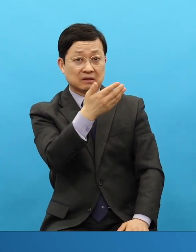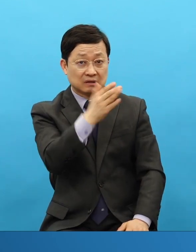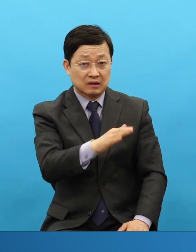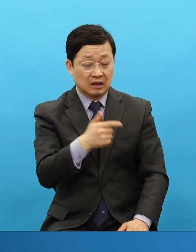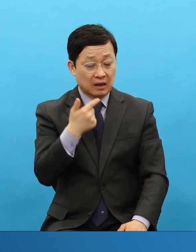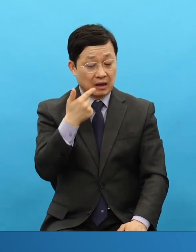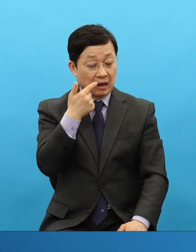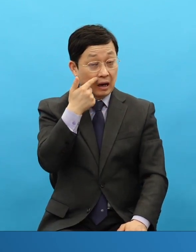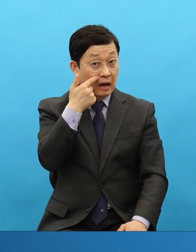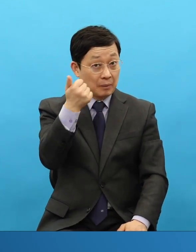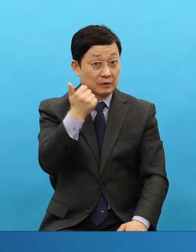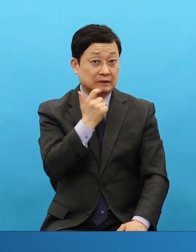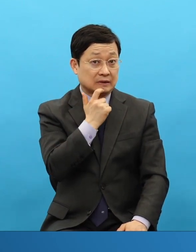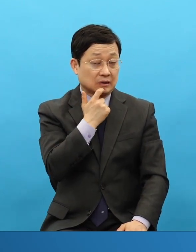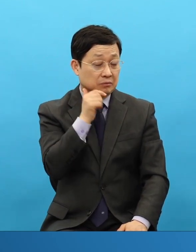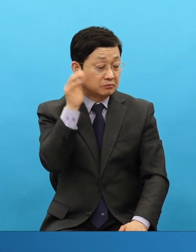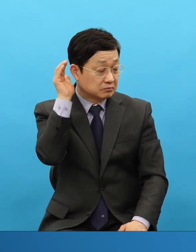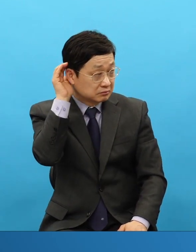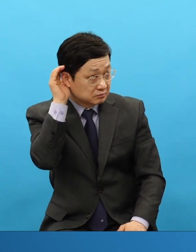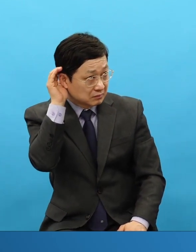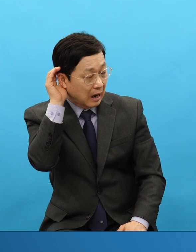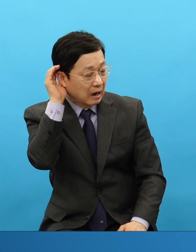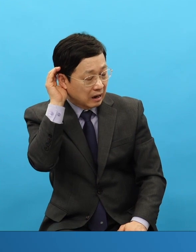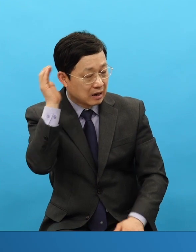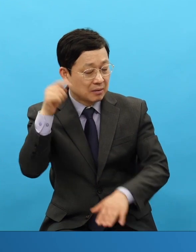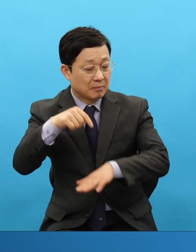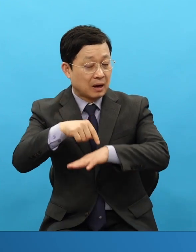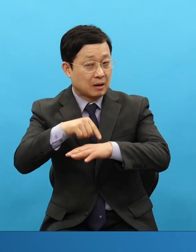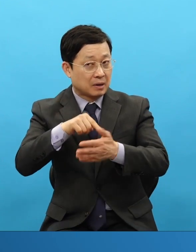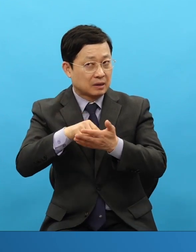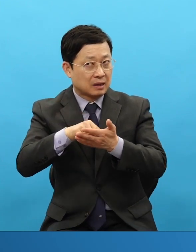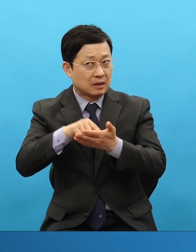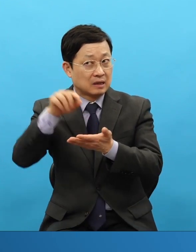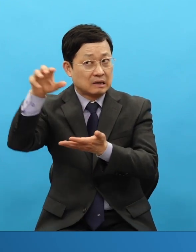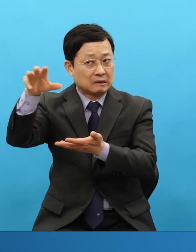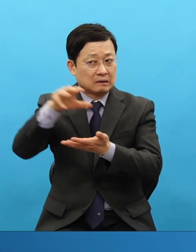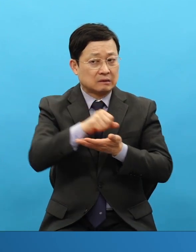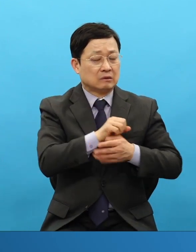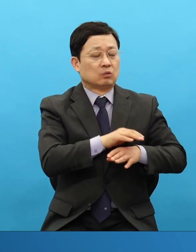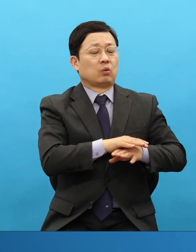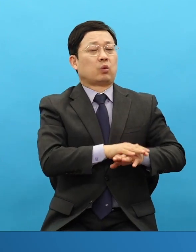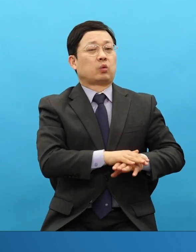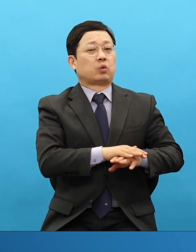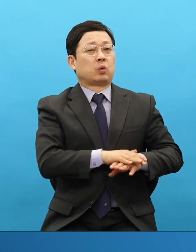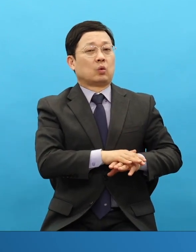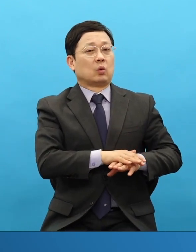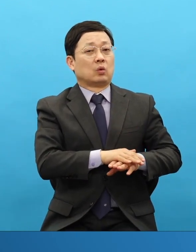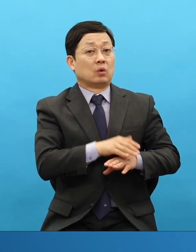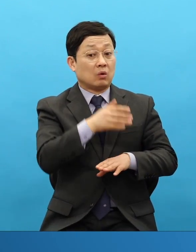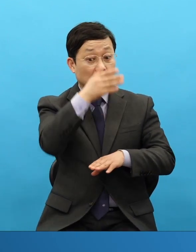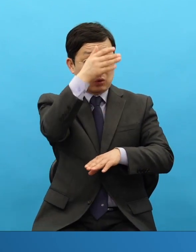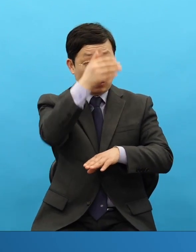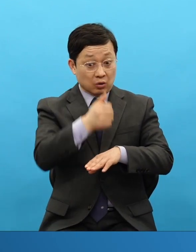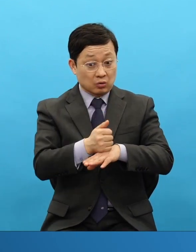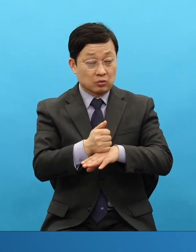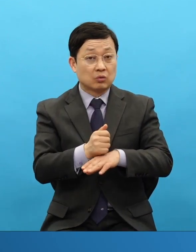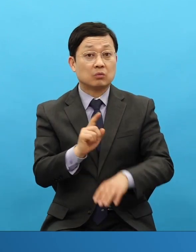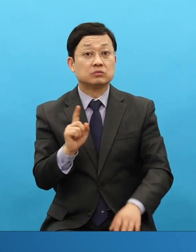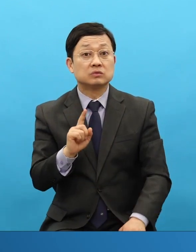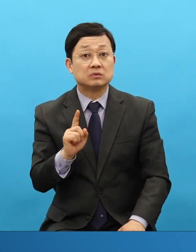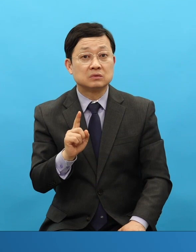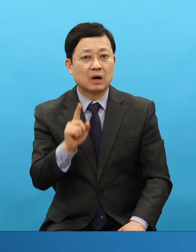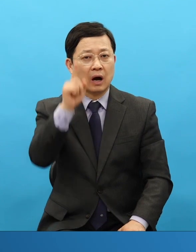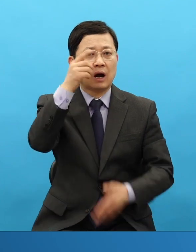아버지 야곱은 마음에 두었더라. 그래서 But his father Jacob kept the matter in mind. 어떤 일이 벌어졌습니까? What happened?